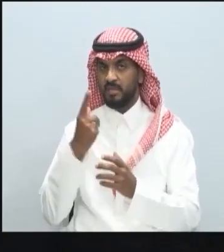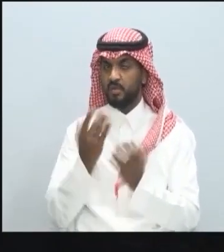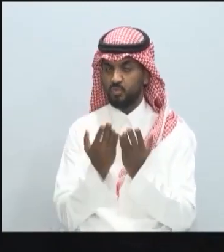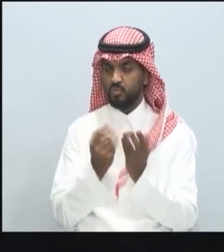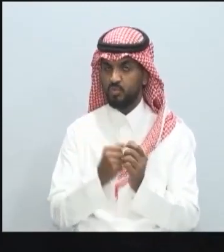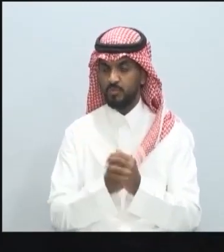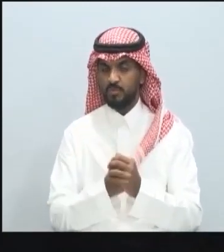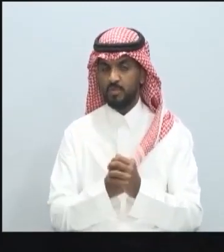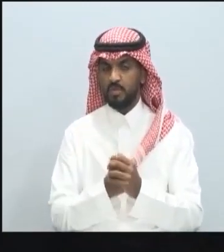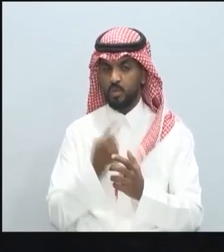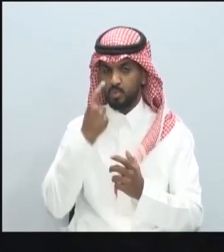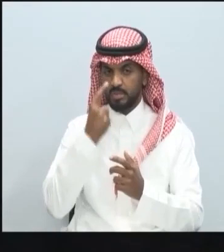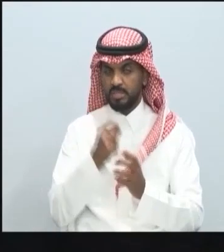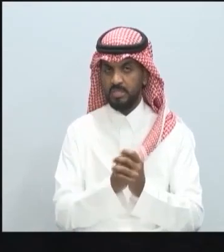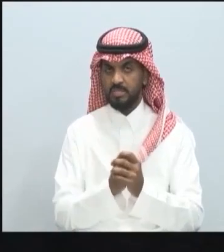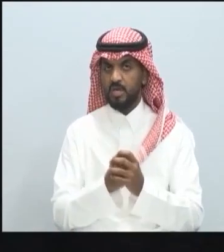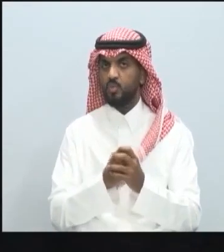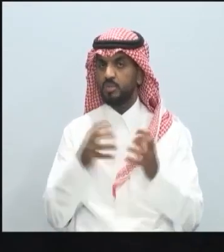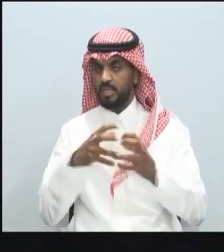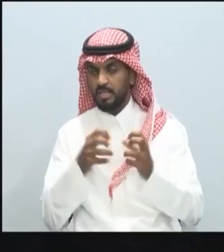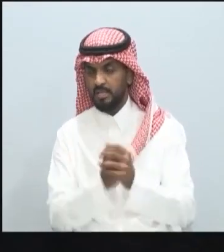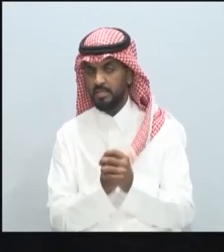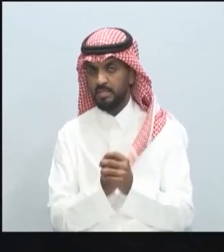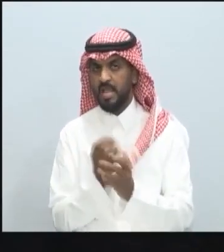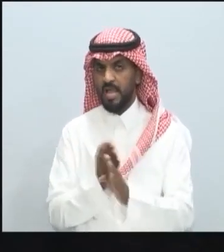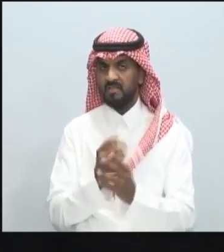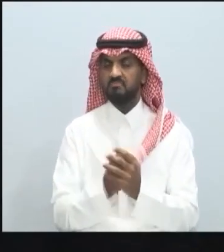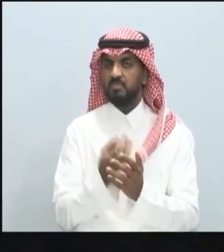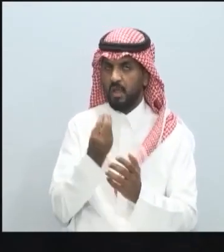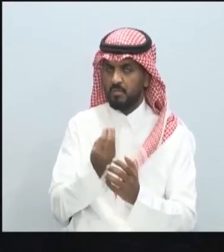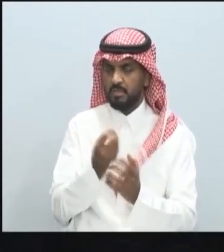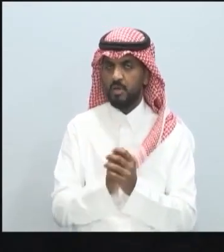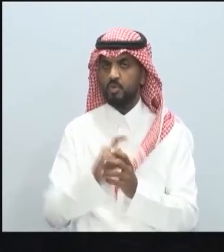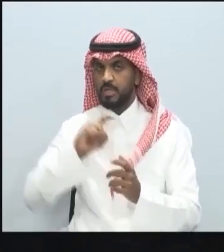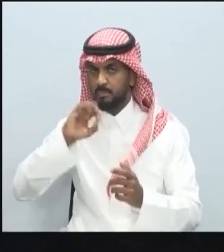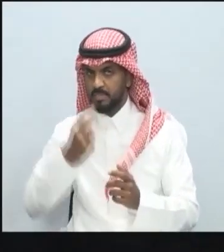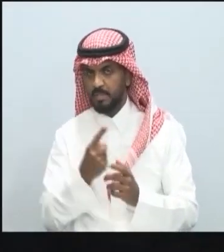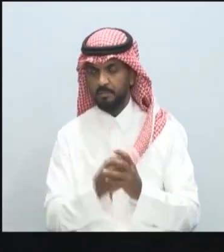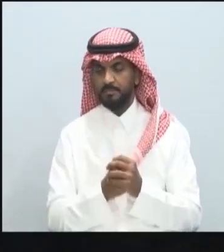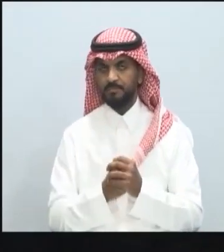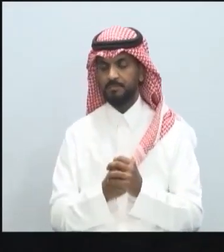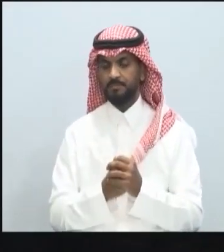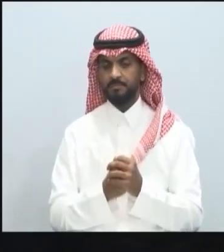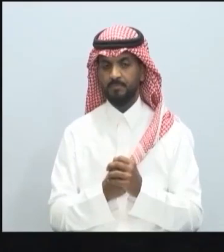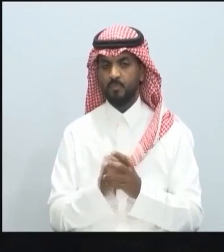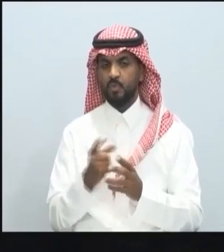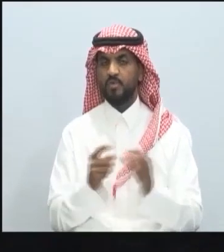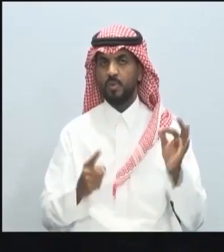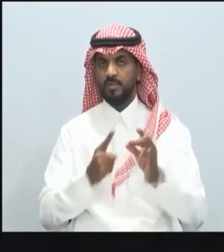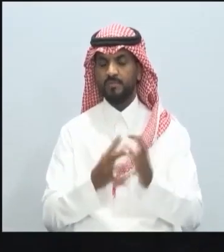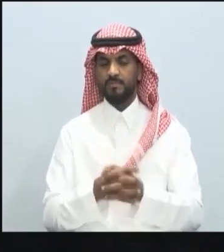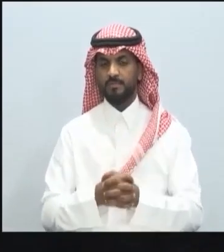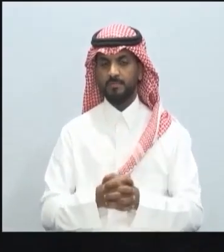مثلا او التركيز او النقد والتحليل بعض الحالات تتطلب القراءه البطيئه بعض الحالات تتطلب القراءه القراءه السريعه وهذا هو